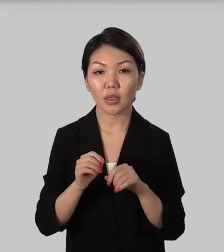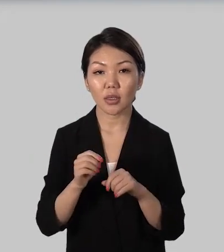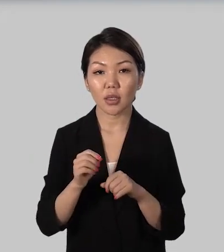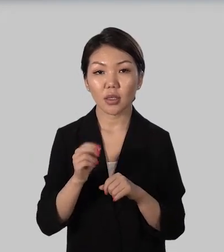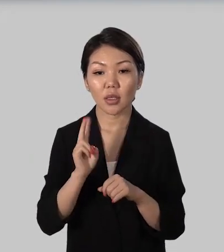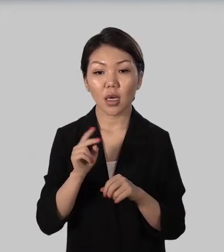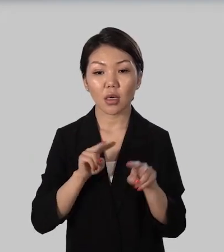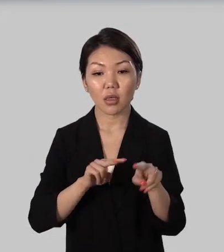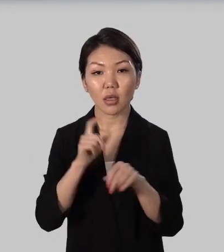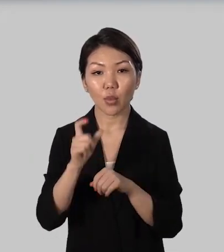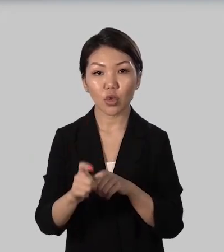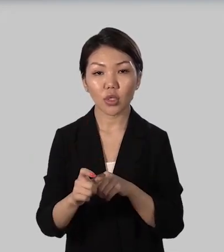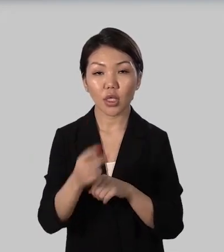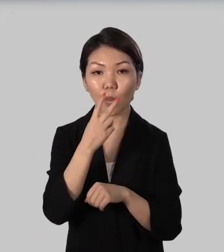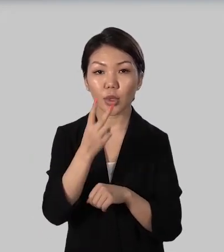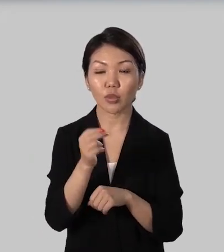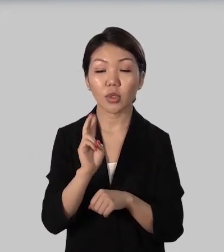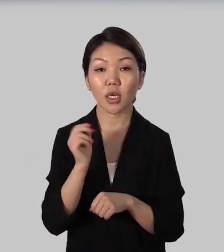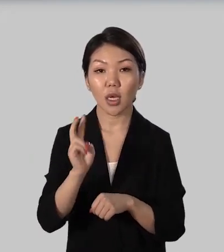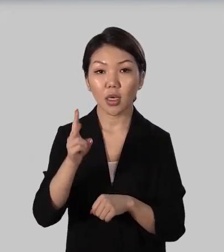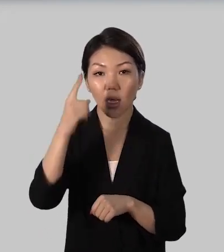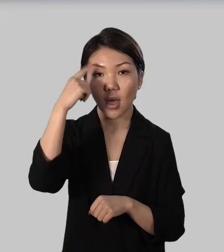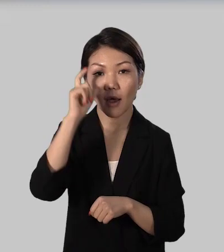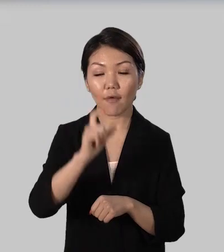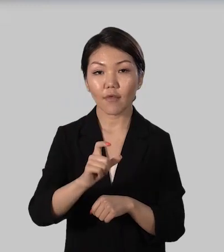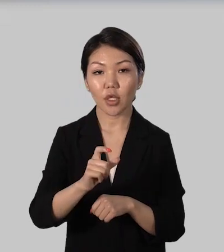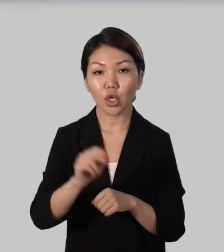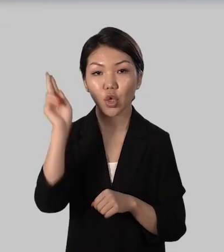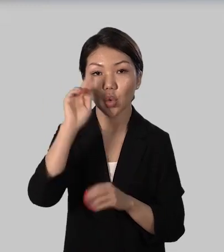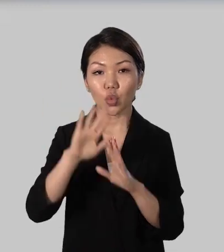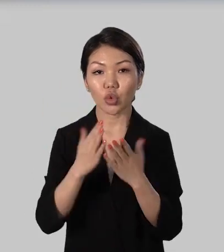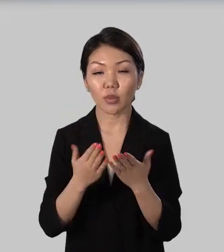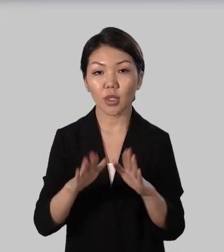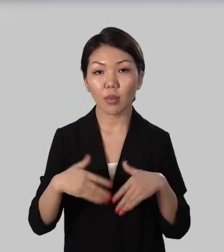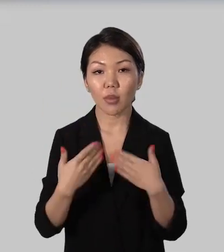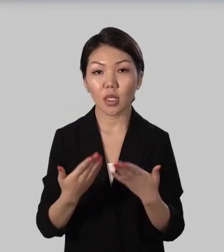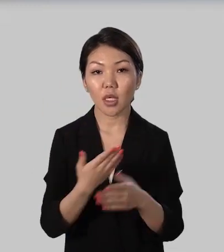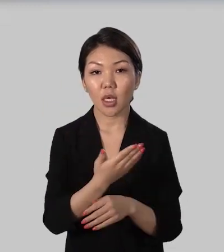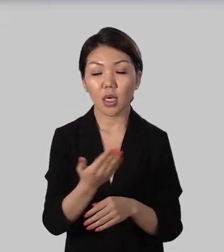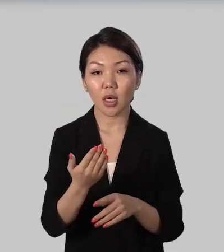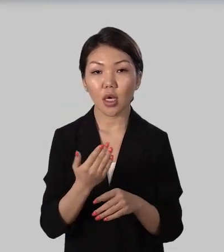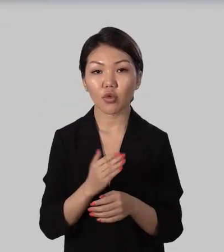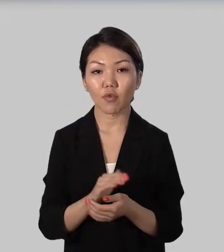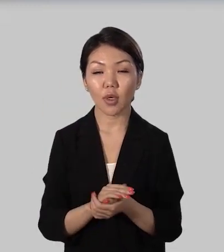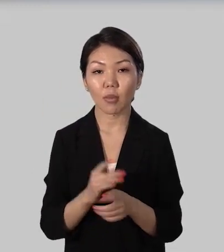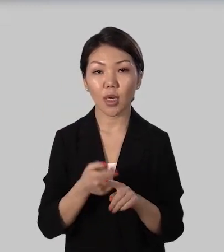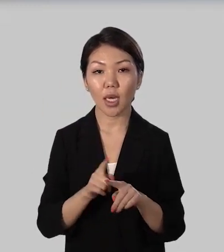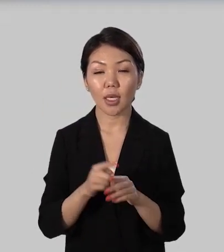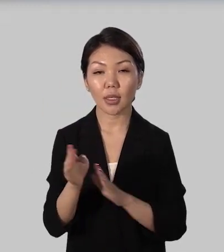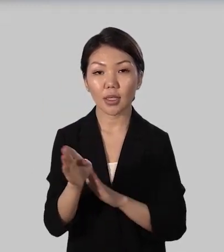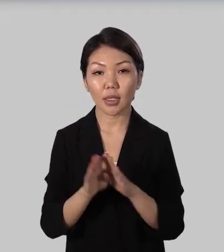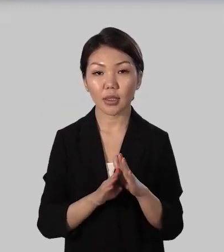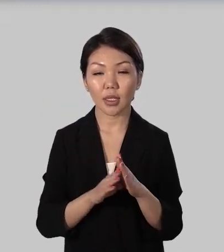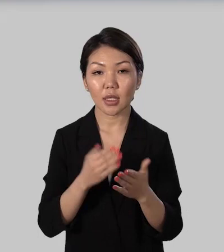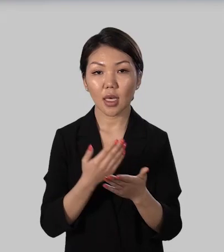лица посмотрим как авторы учебника предлагают это сделать на примере предложений